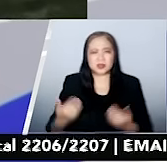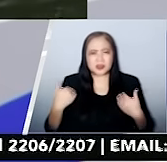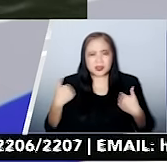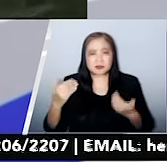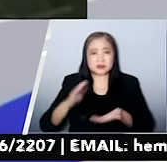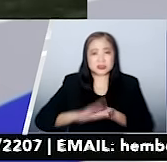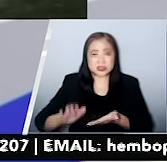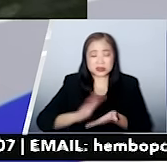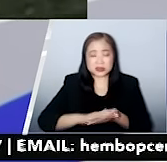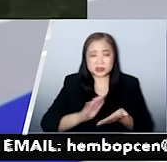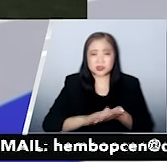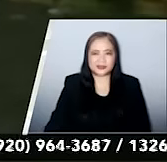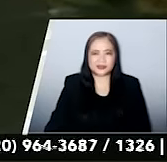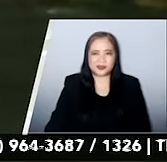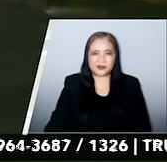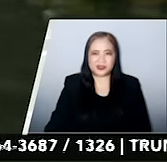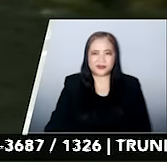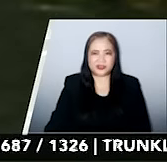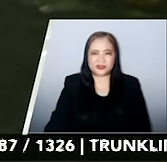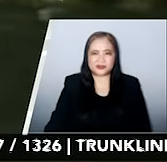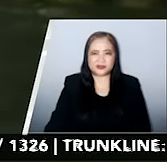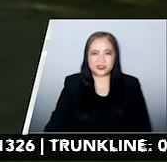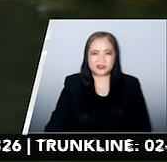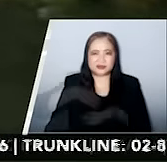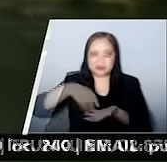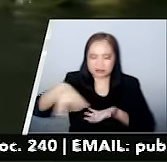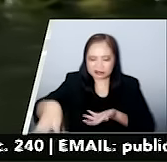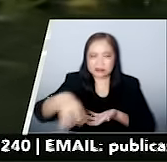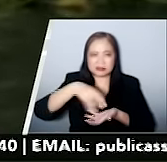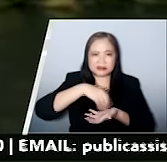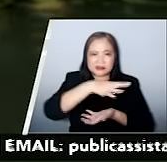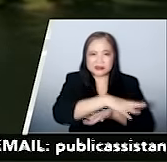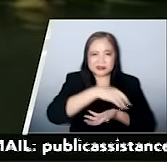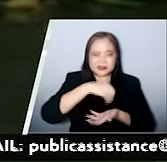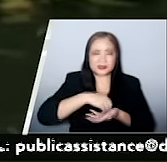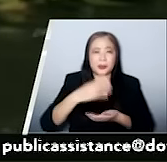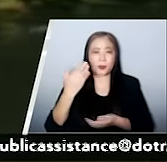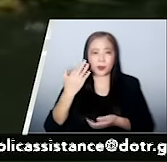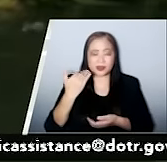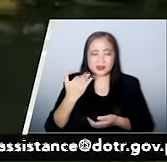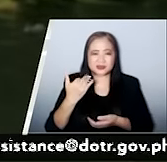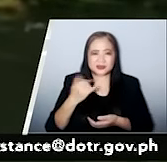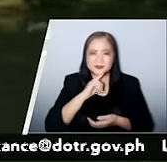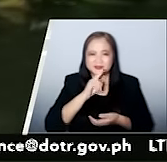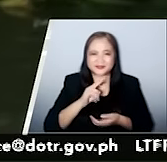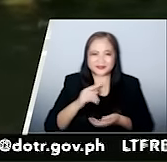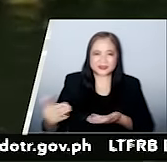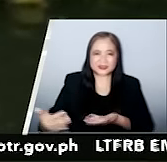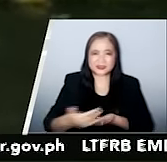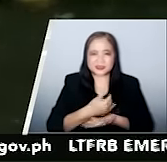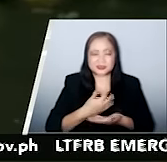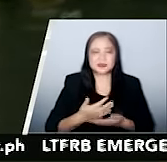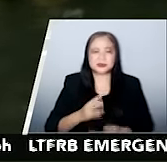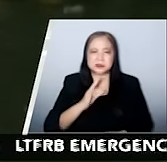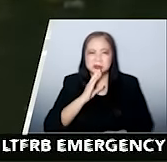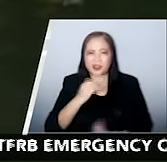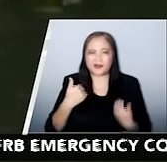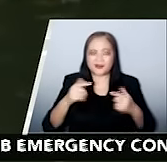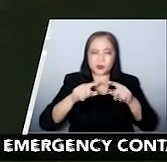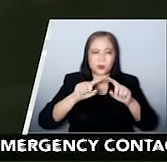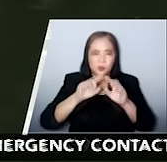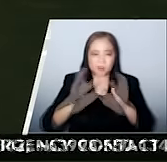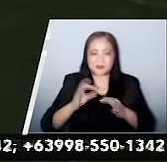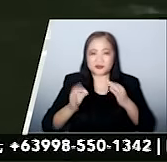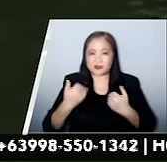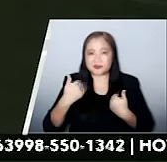o nagtatangkang linisin man lang yan? Hindi linis, kundi pulot. Siyempre, kalakal yan eh. May mga inanod doon kanina, mga gulong, mga yan, mga piraso